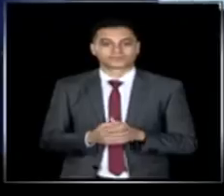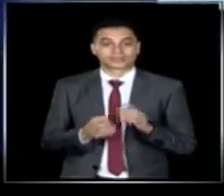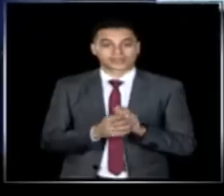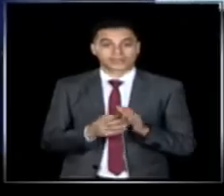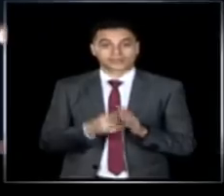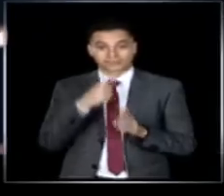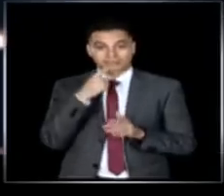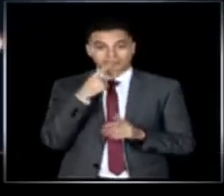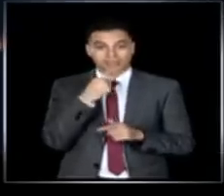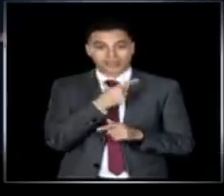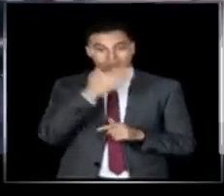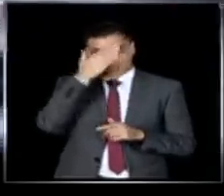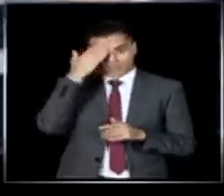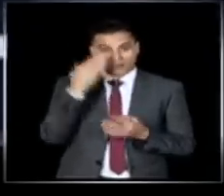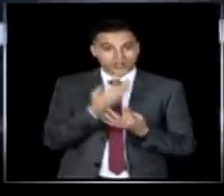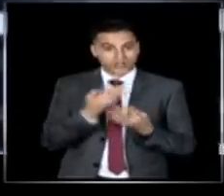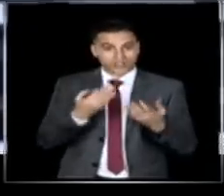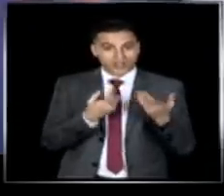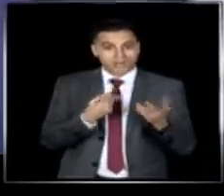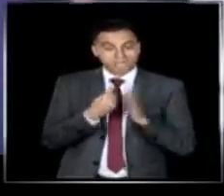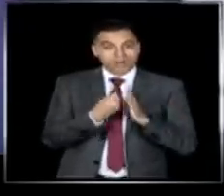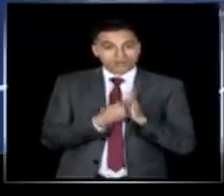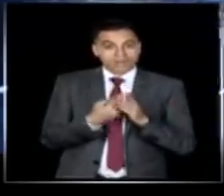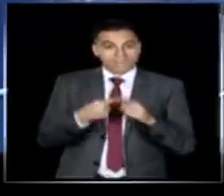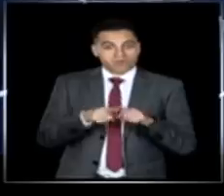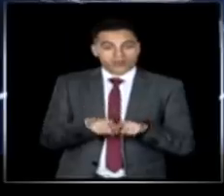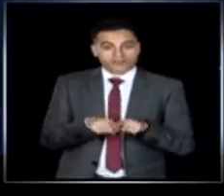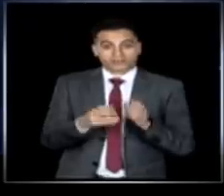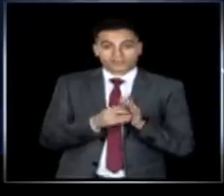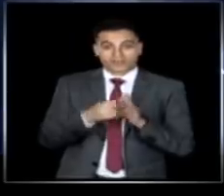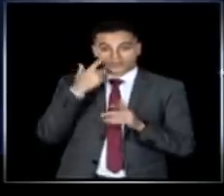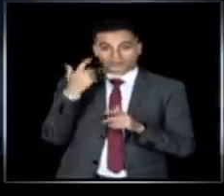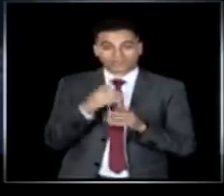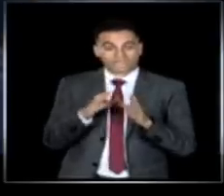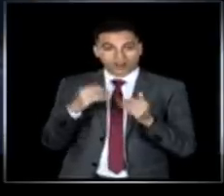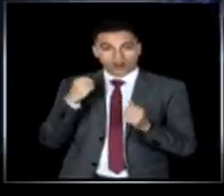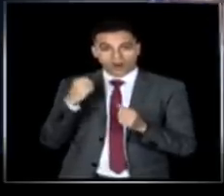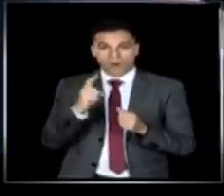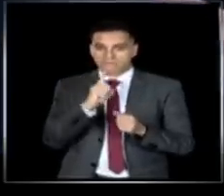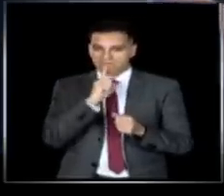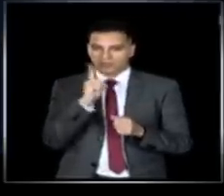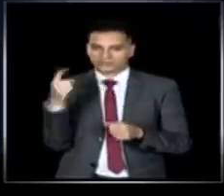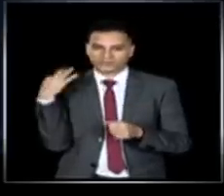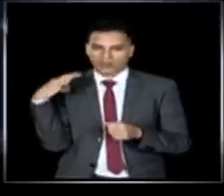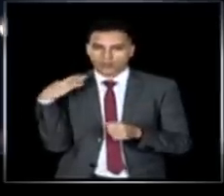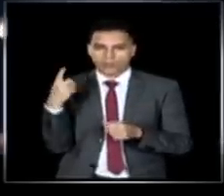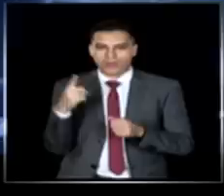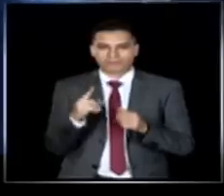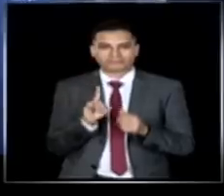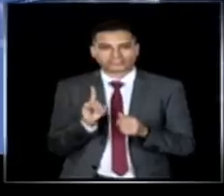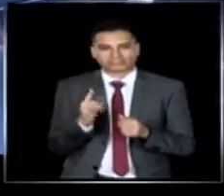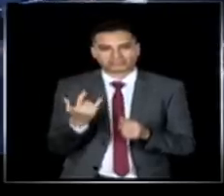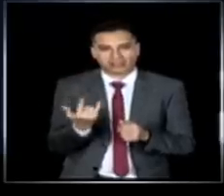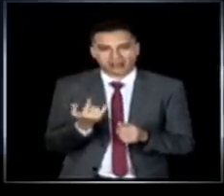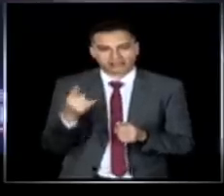جامعة اسكندرية عندها خبرة منتخب، جامعة عين شمس فريق قوي ولكن تجربة بالنسبة له مش